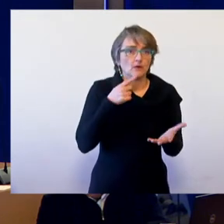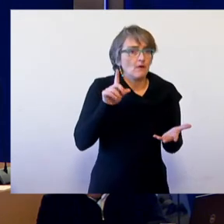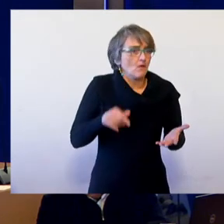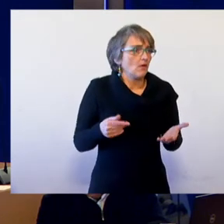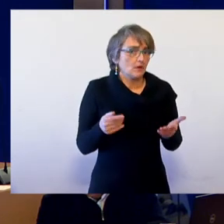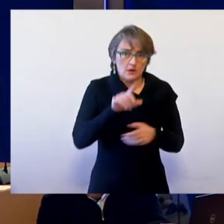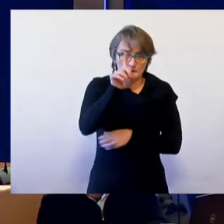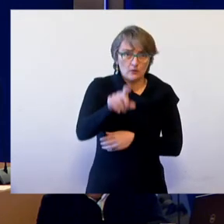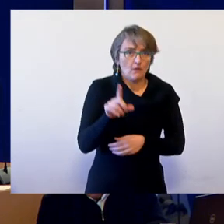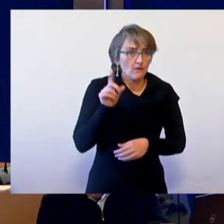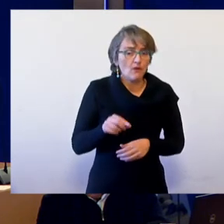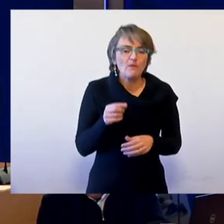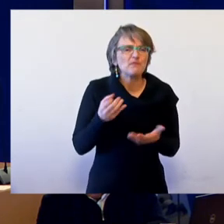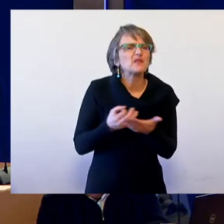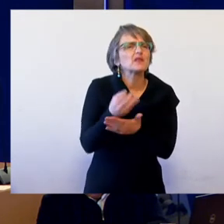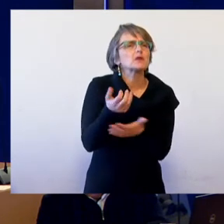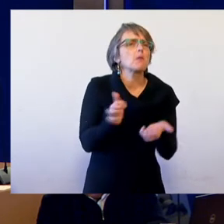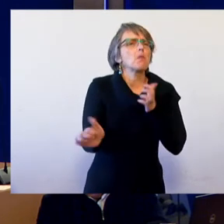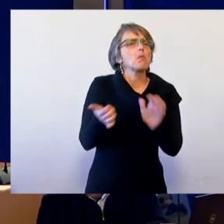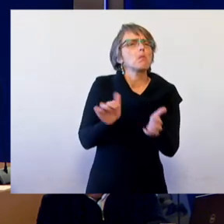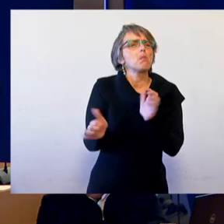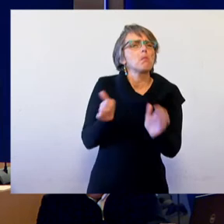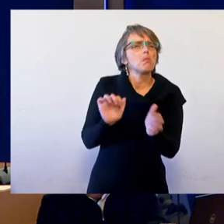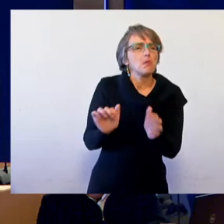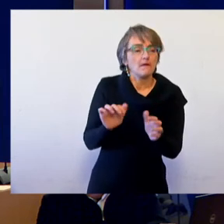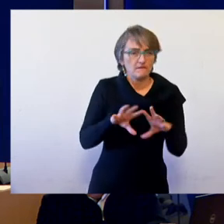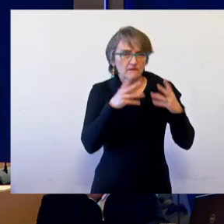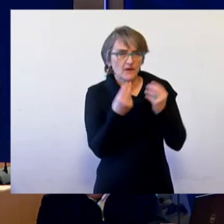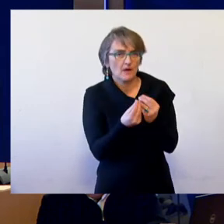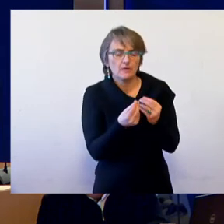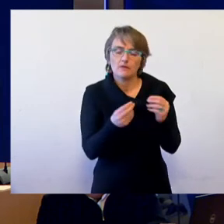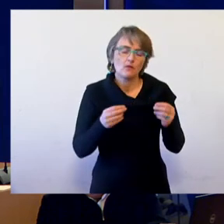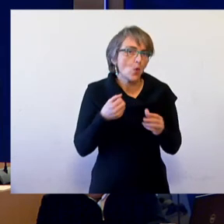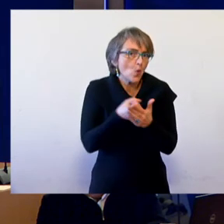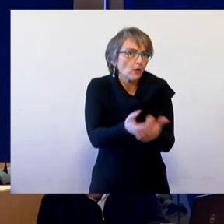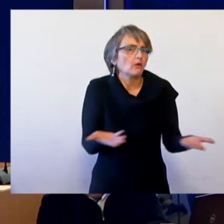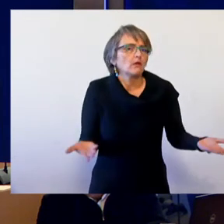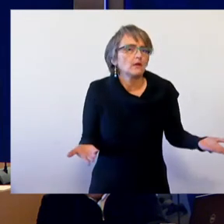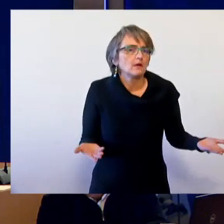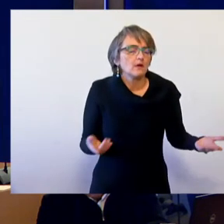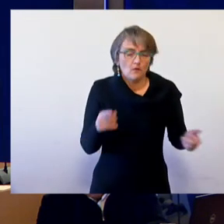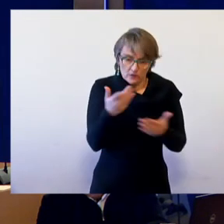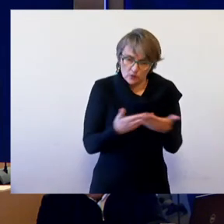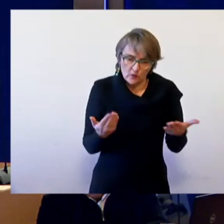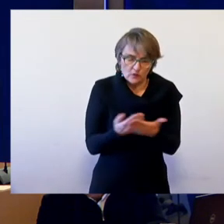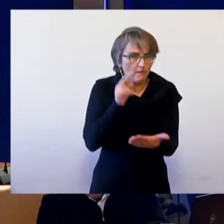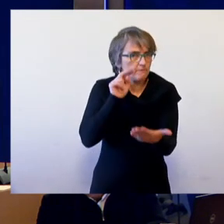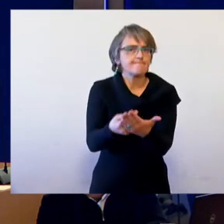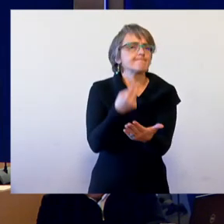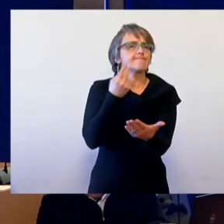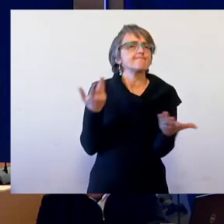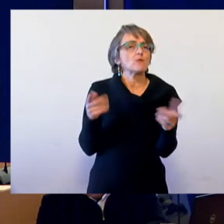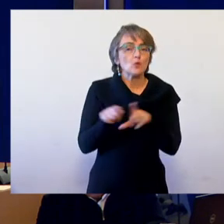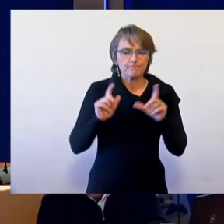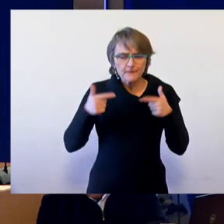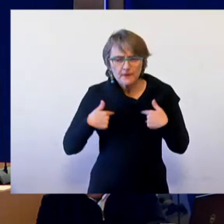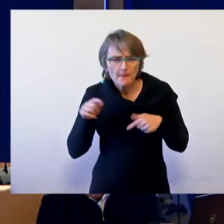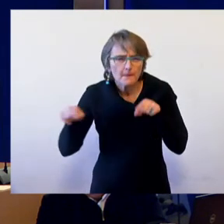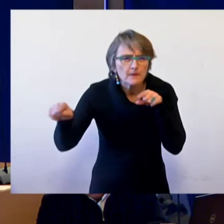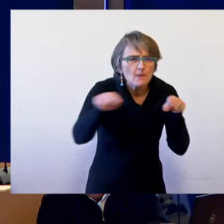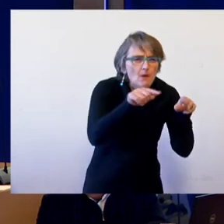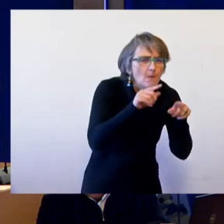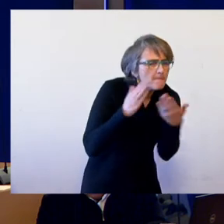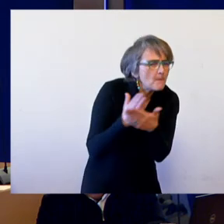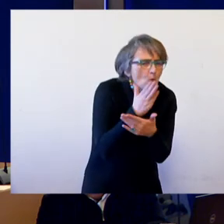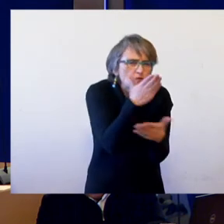lutter contre ces stratégies d'évitement de la carte scolaire, de regarder les choses en face ? Ne serait-il pas temps de soutenir des projets d'établissement qui permettent